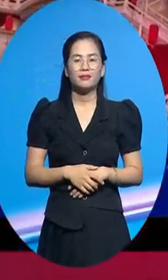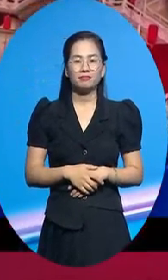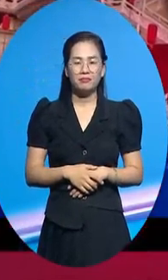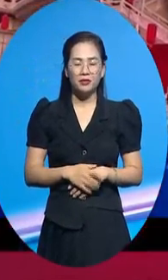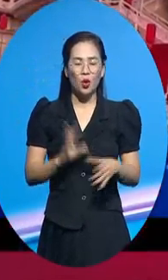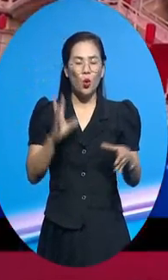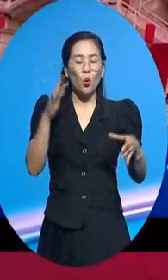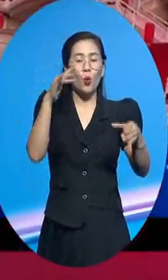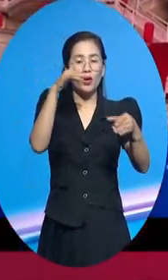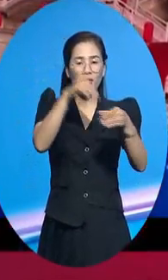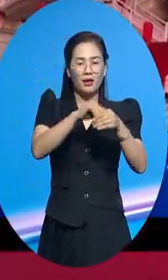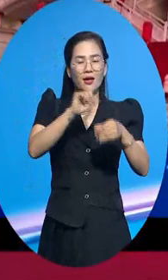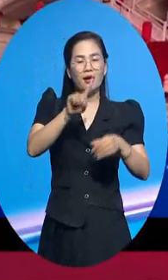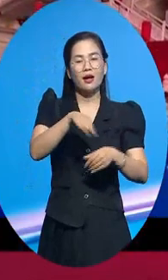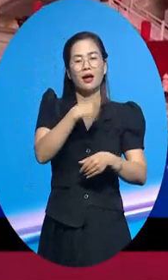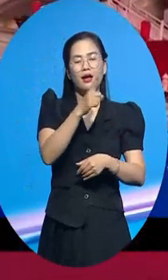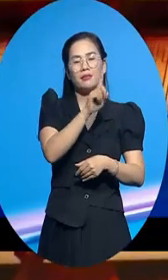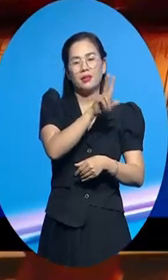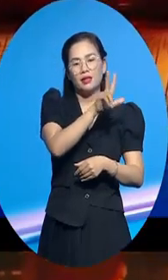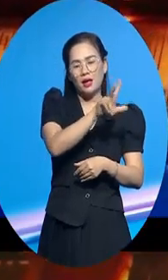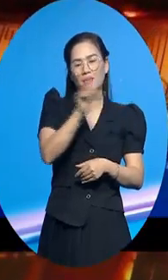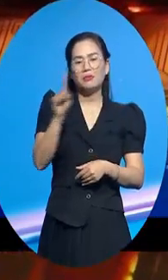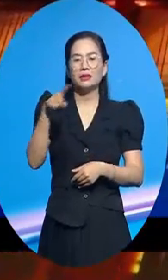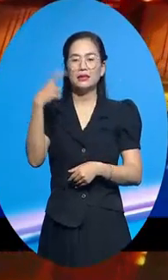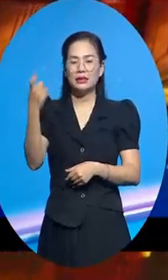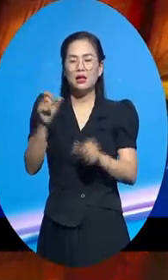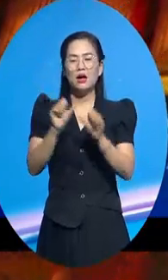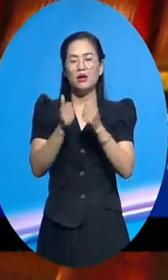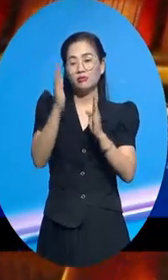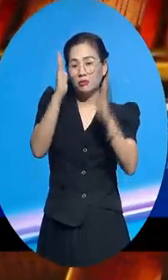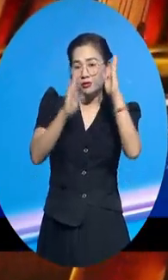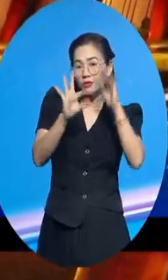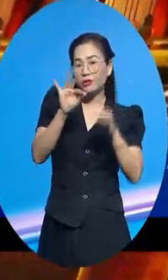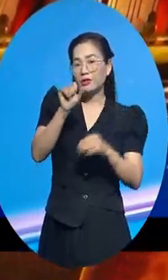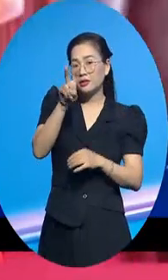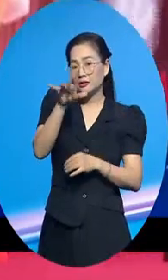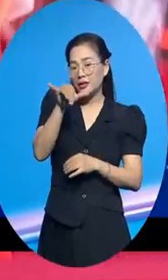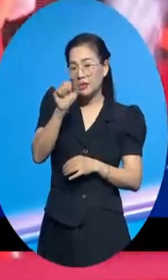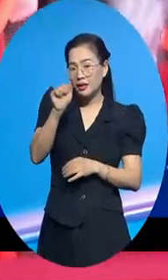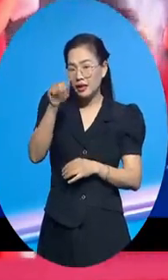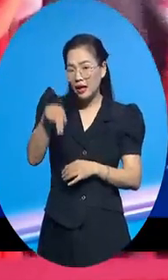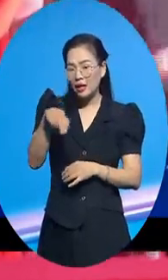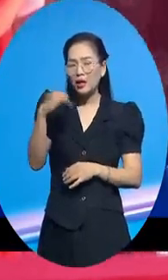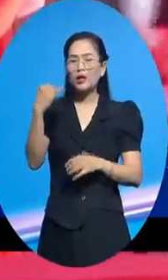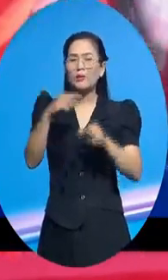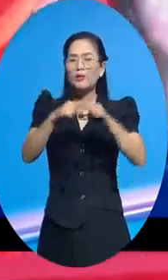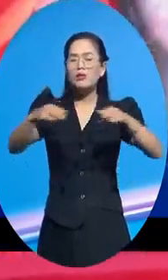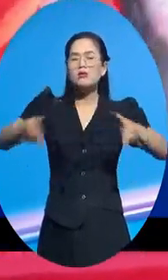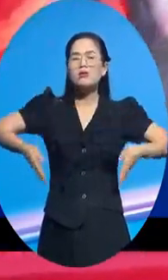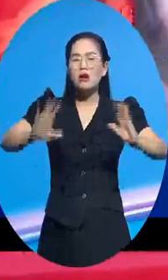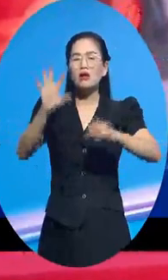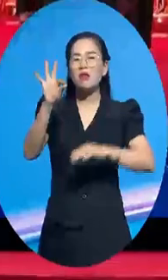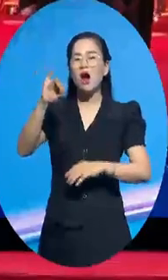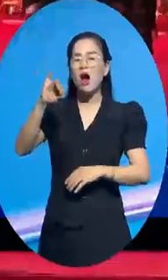Hội nghị diễn ra trong hai ngày 18 và 19 tháng 5 tại thành phố Tây An, điểm cuối phía đông của con đường tơ lụa, từng kết nối Trung Quốc với châu Âu thông qua Trung